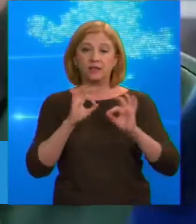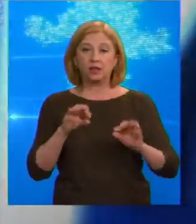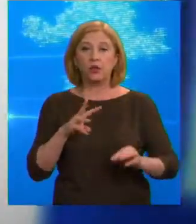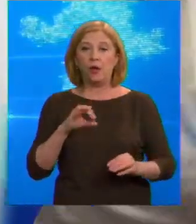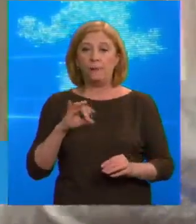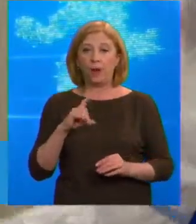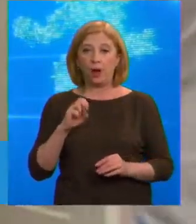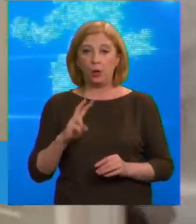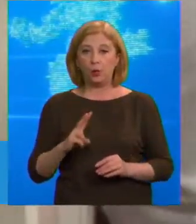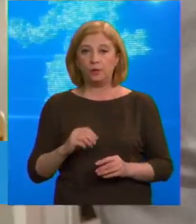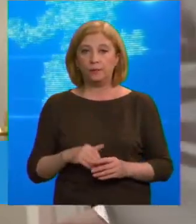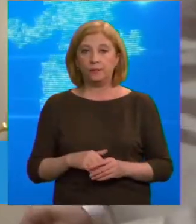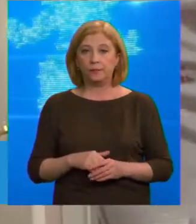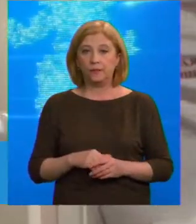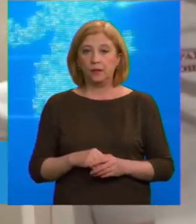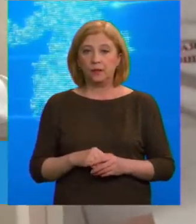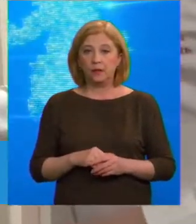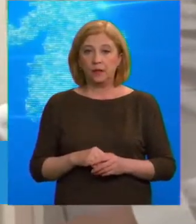Михайлюк.